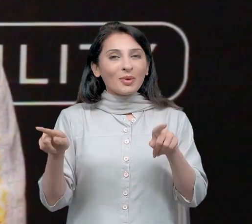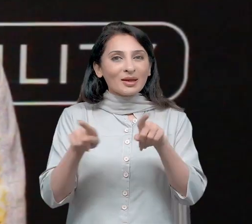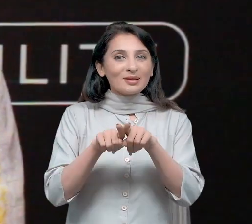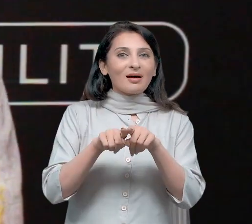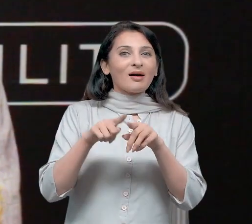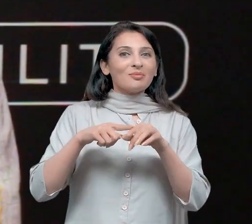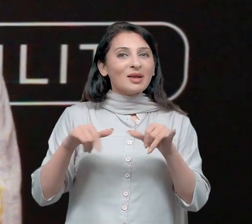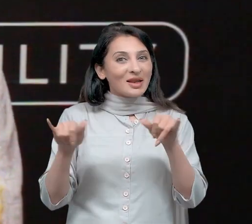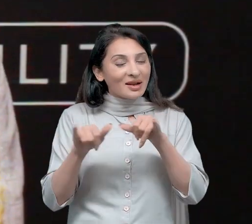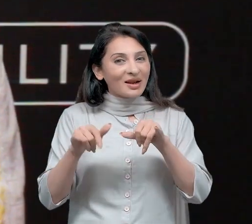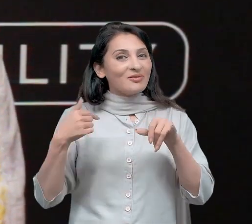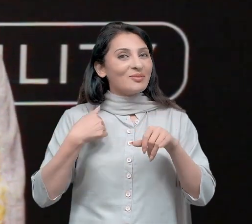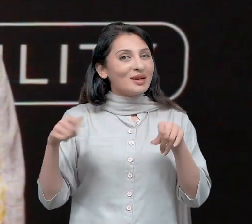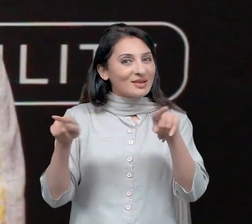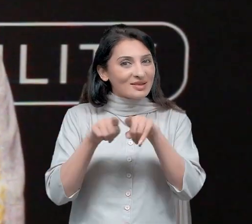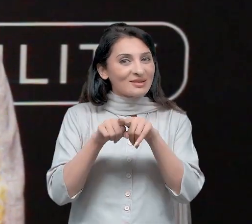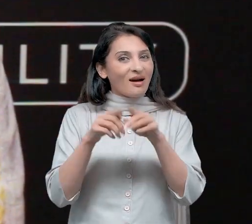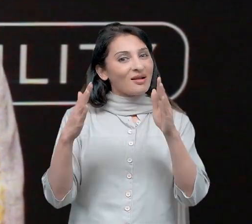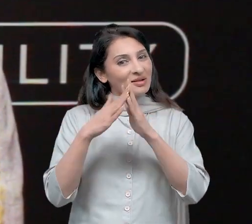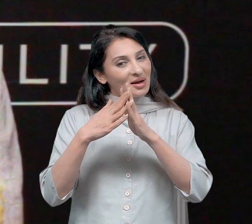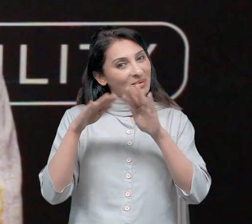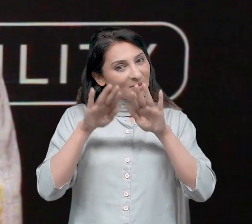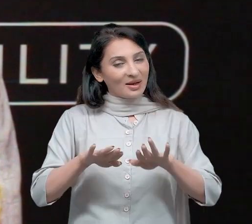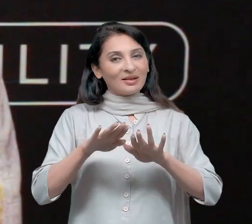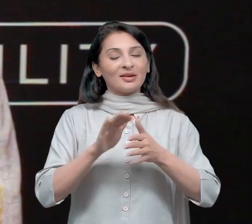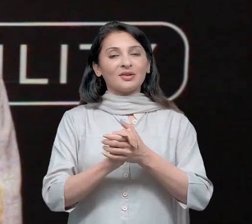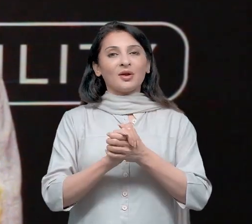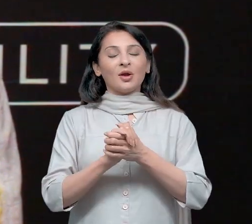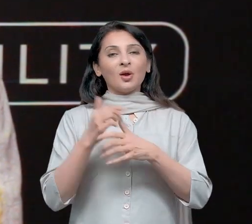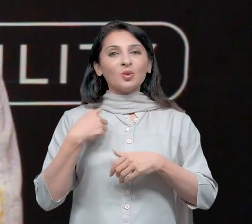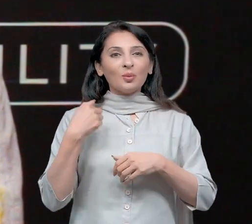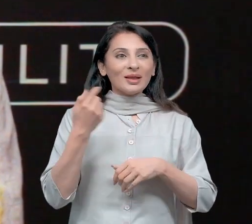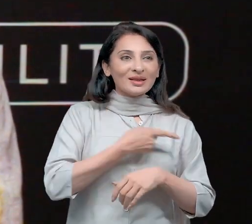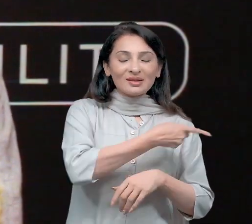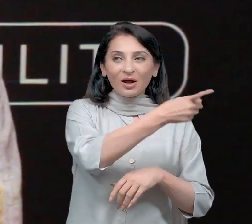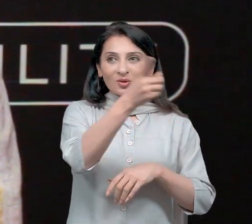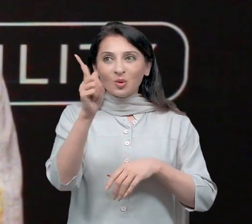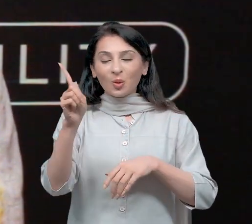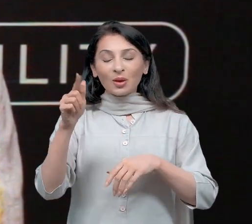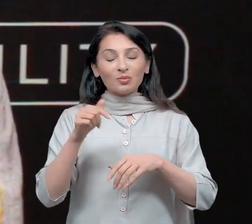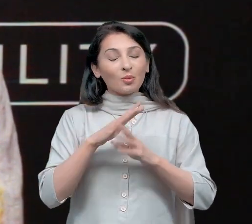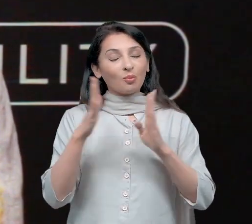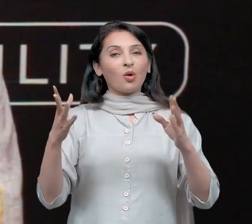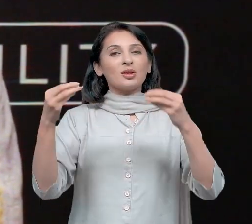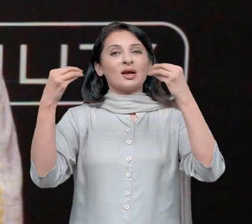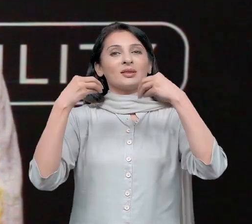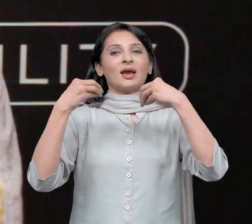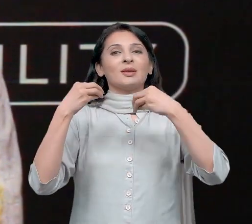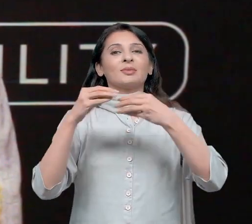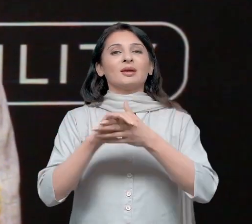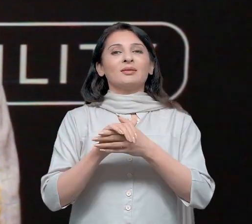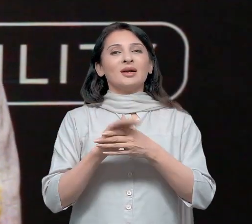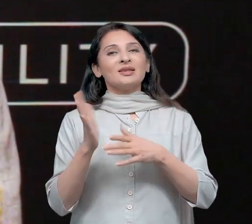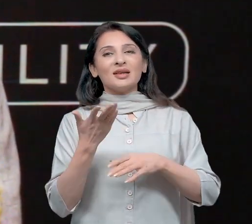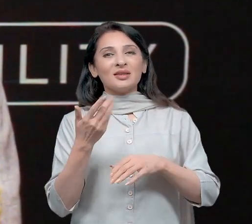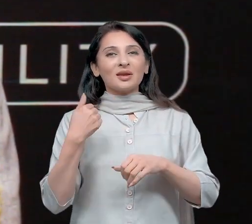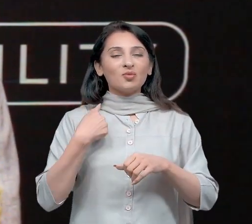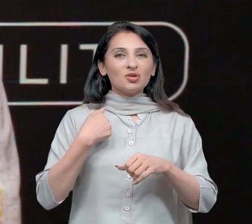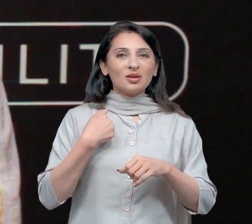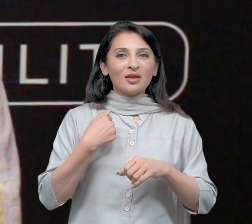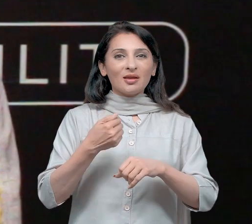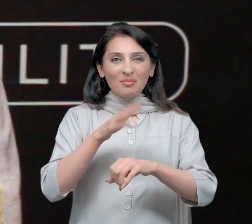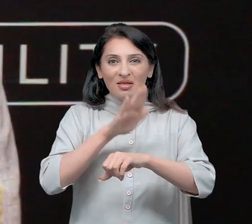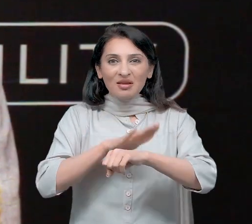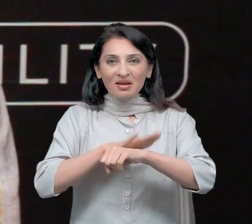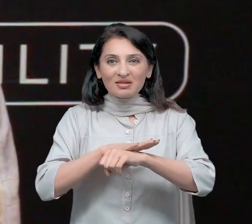मुझे कम्युनिटी ने भी बहुत हेल्प की। यानी मैं अगर क्लास देर हो गई है, मैं आ रही हूँ देर से, तो स्कूल वाले मेरे